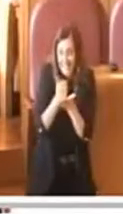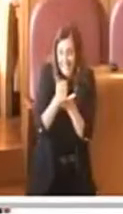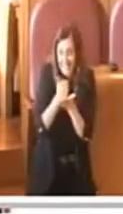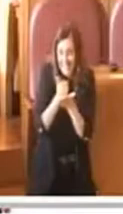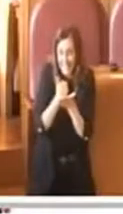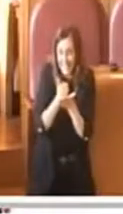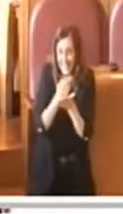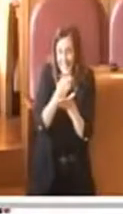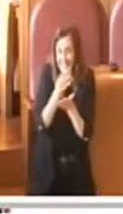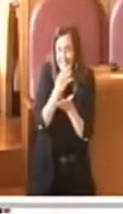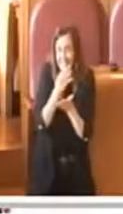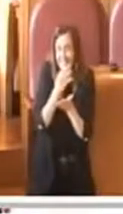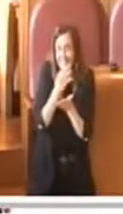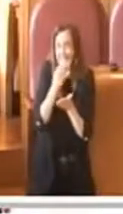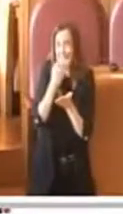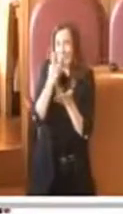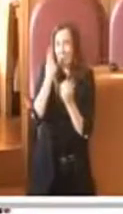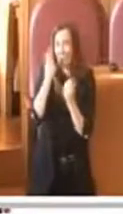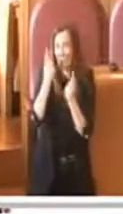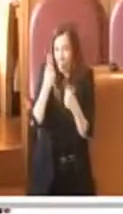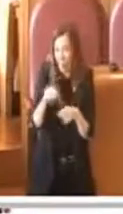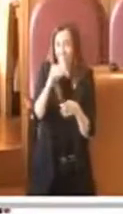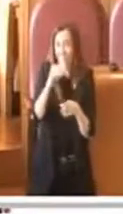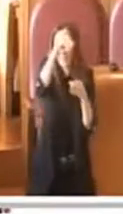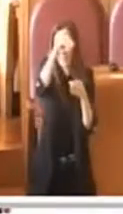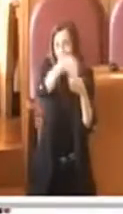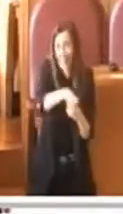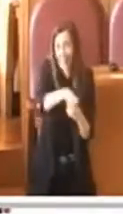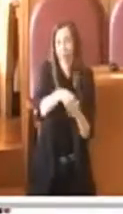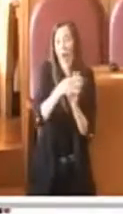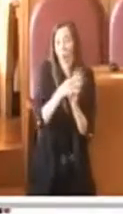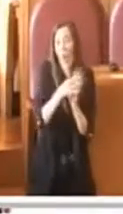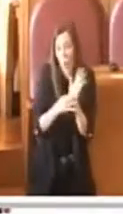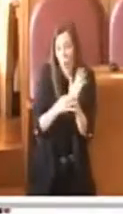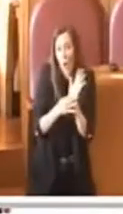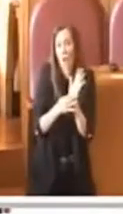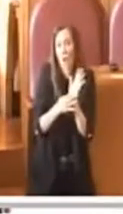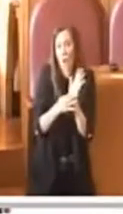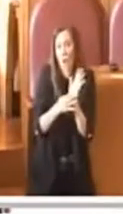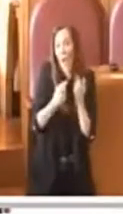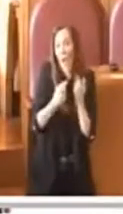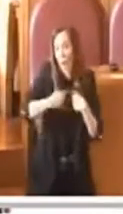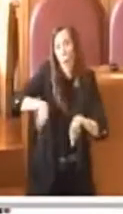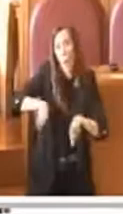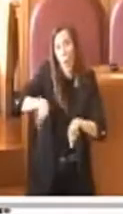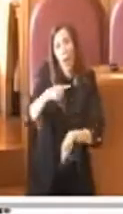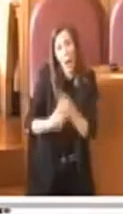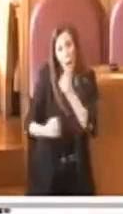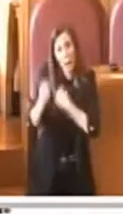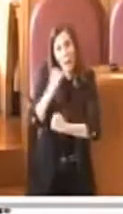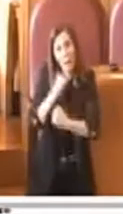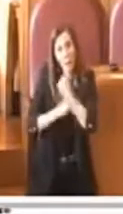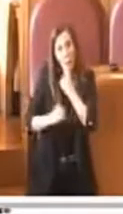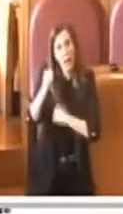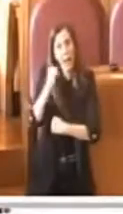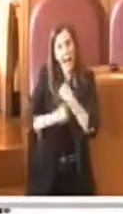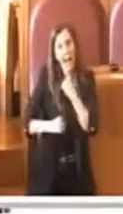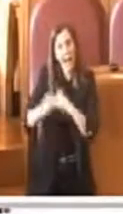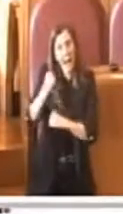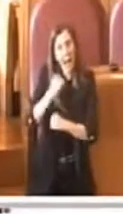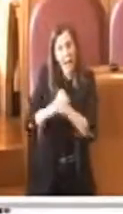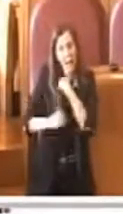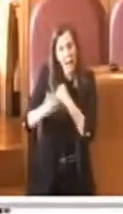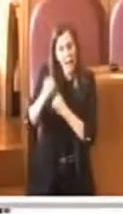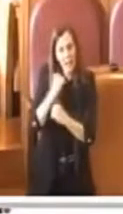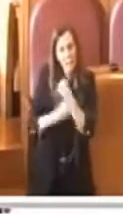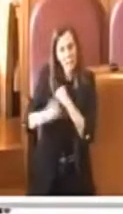essere dati ai dipendenti proprio perché posti smart working secondo le norme e quindi abbiamo avuto un risparmio di spesa fondamentalmente in Assemblea